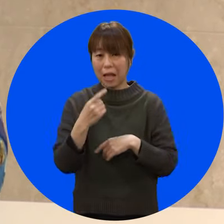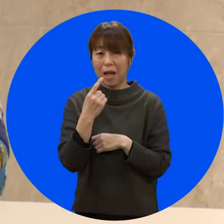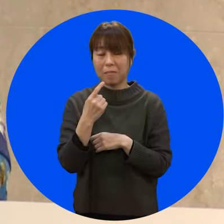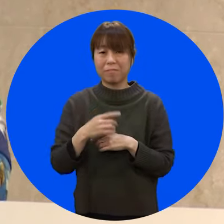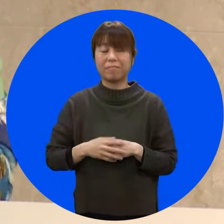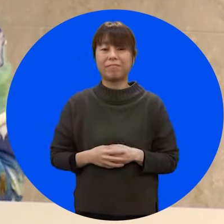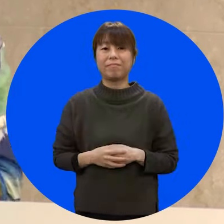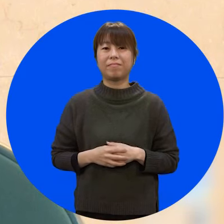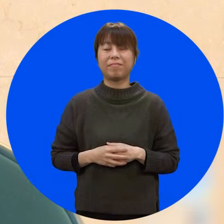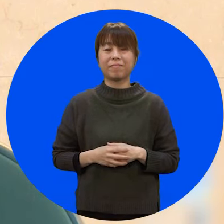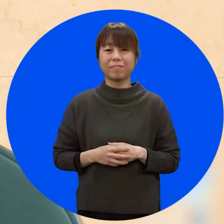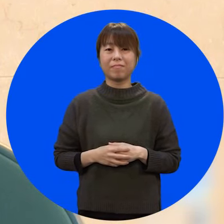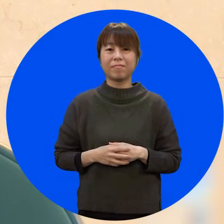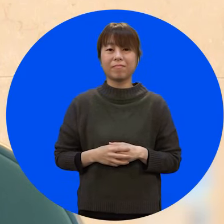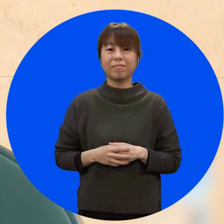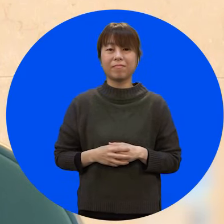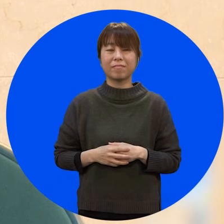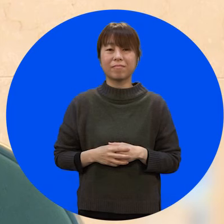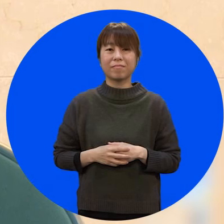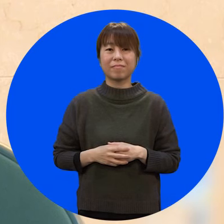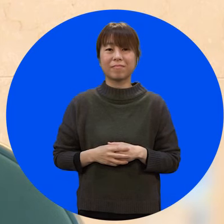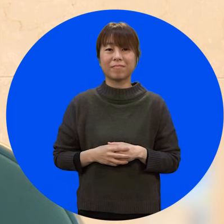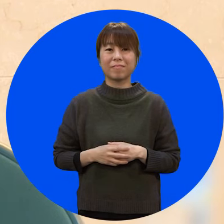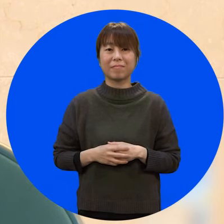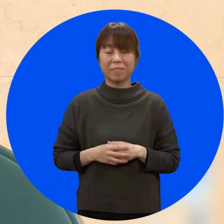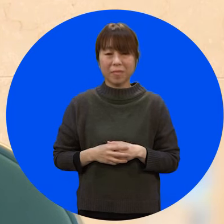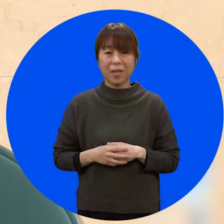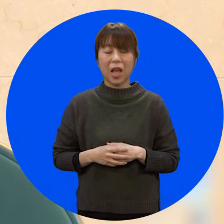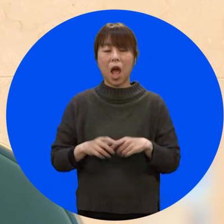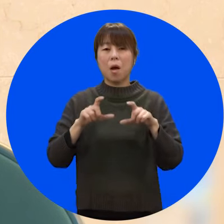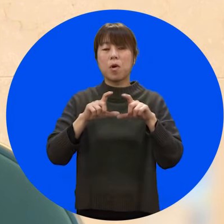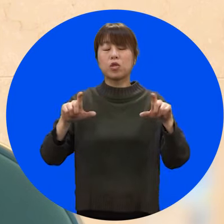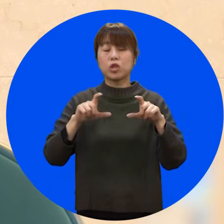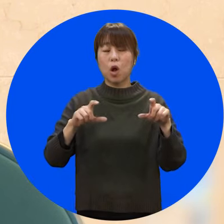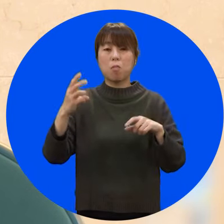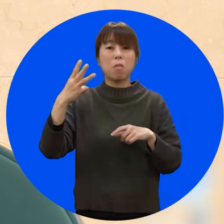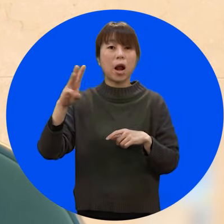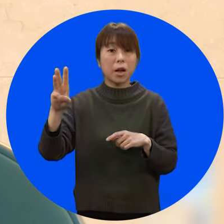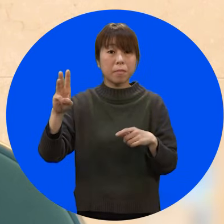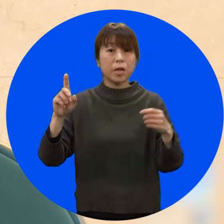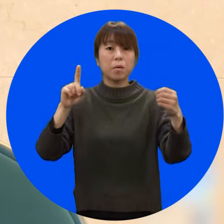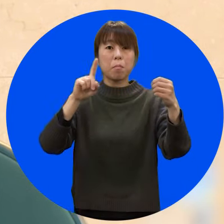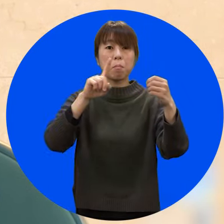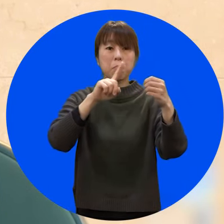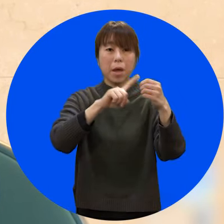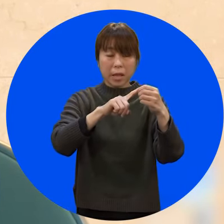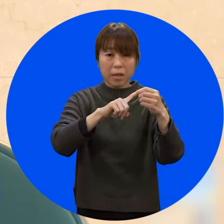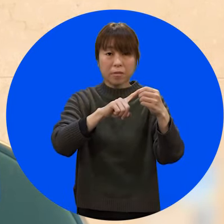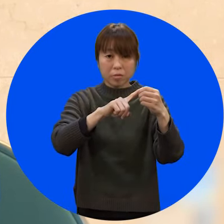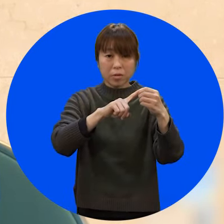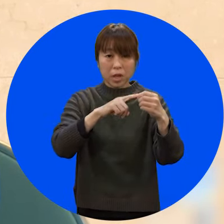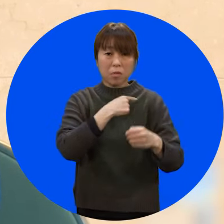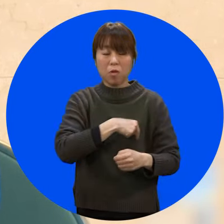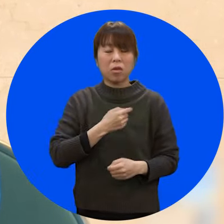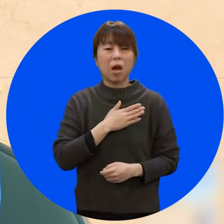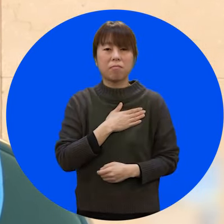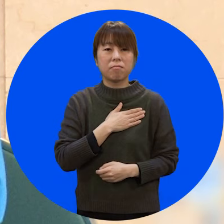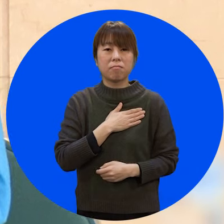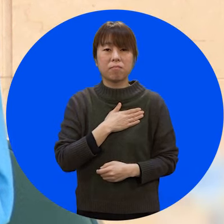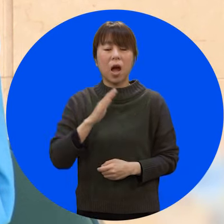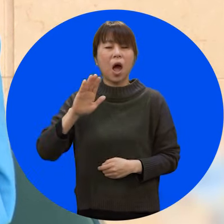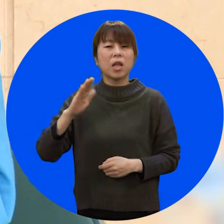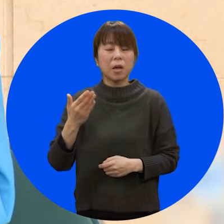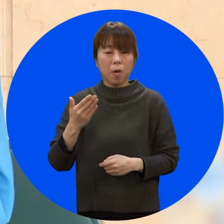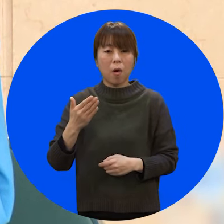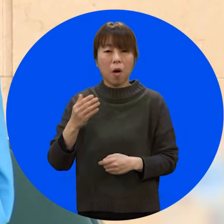う始めました。 まあ、もちろん目指すつもりではあります。ただ